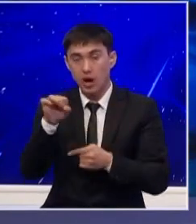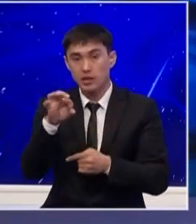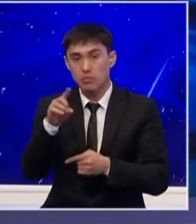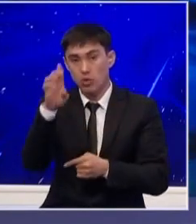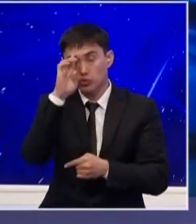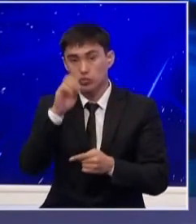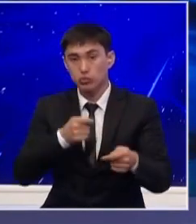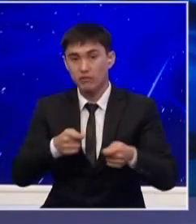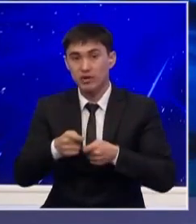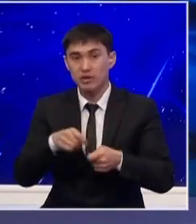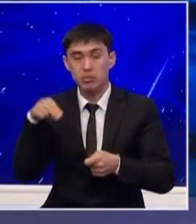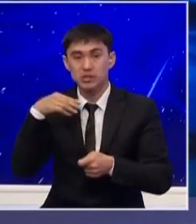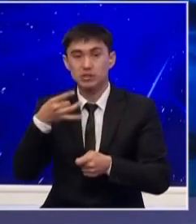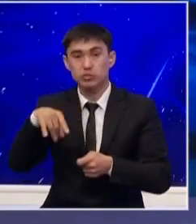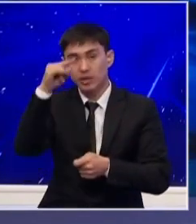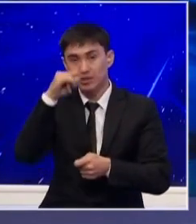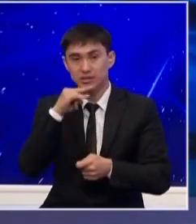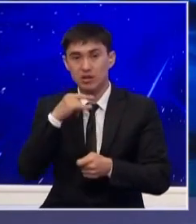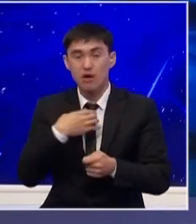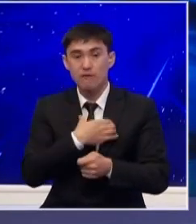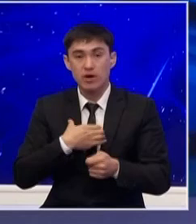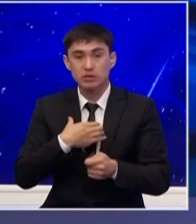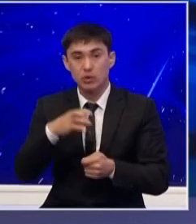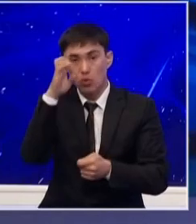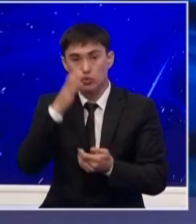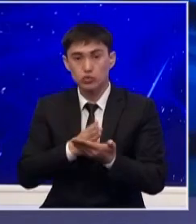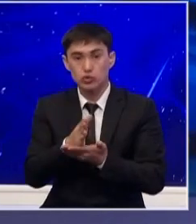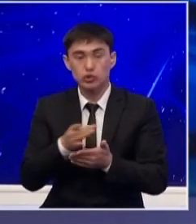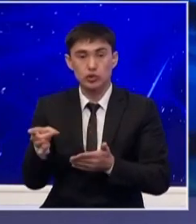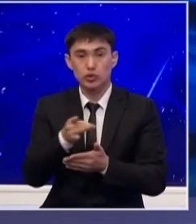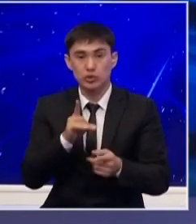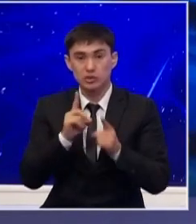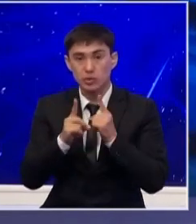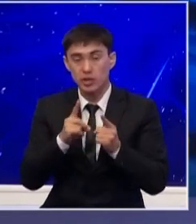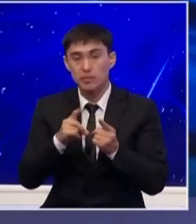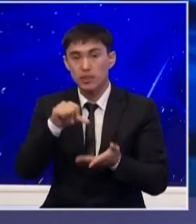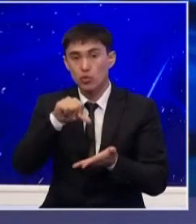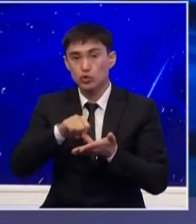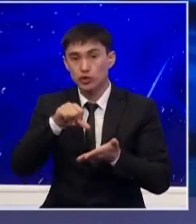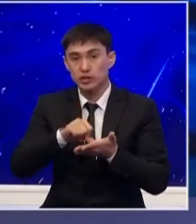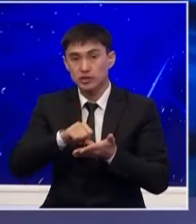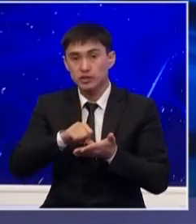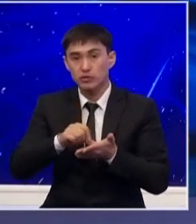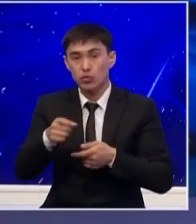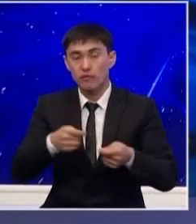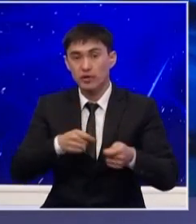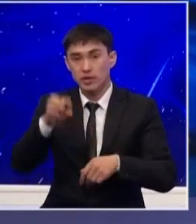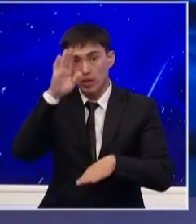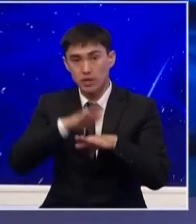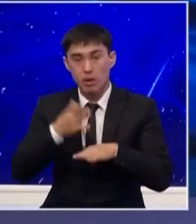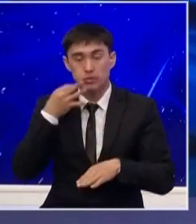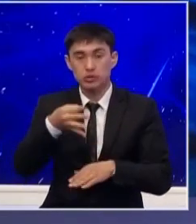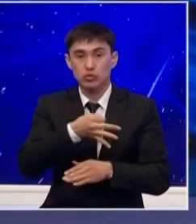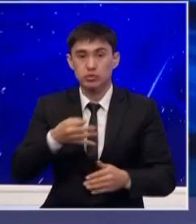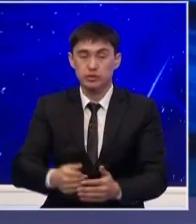при президенте Республики Казахстан. В столь важном для госслужащих региона семинаре приняли участие руководители аппарата Акима